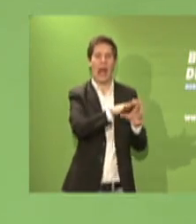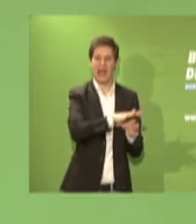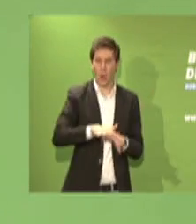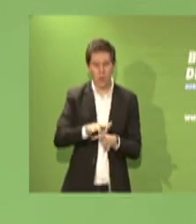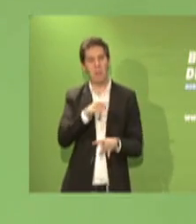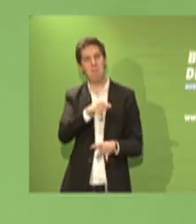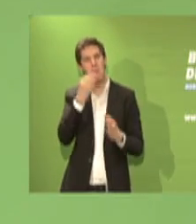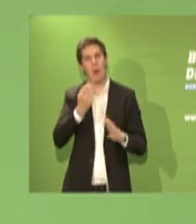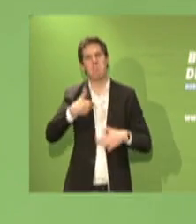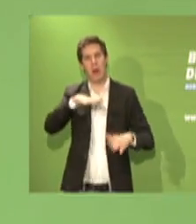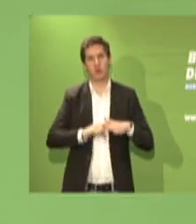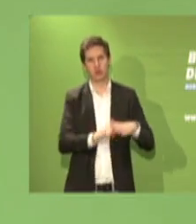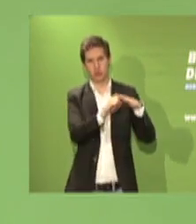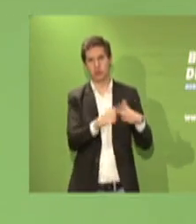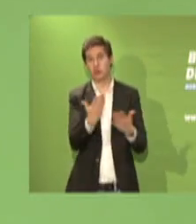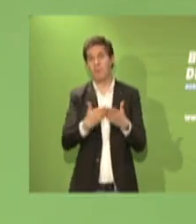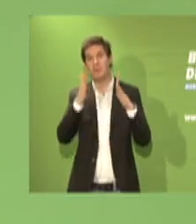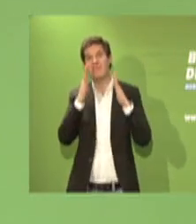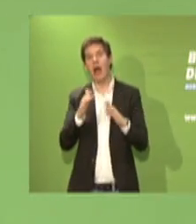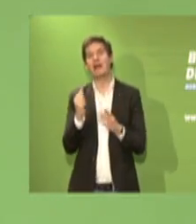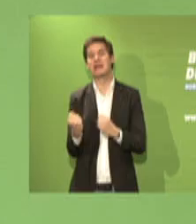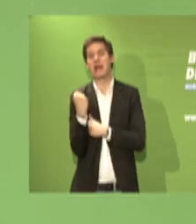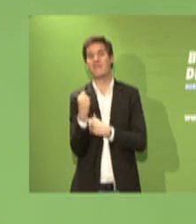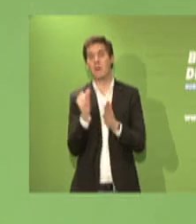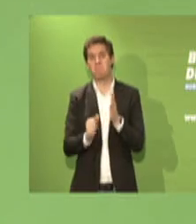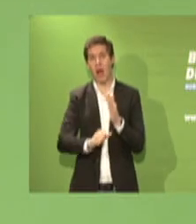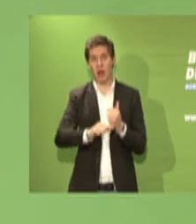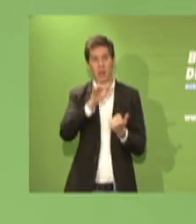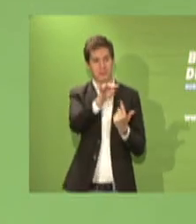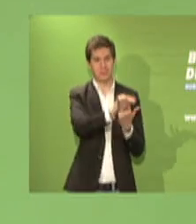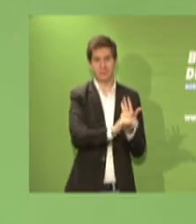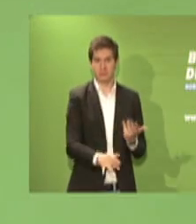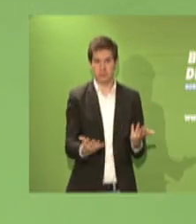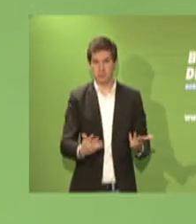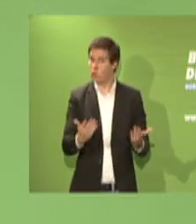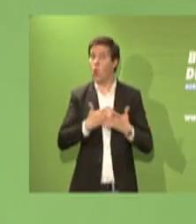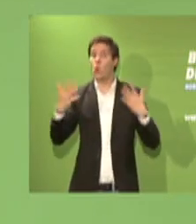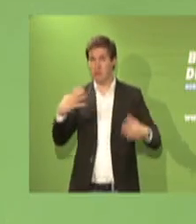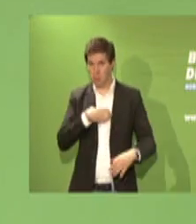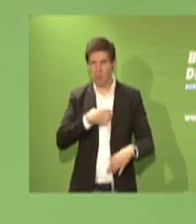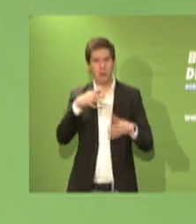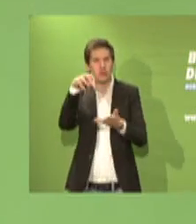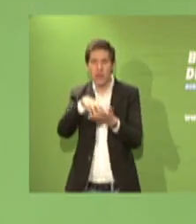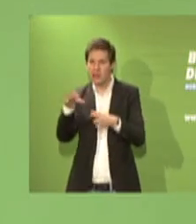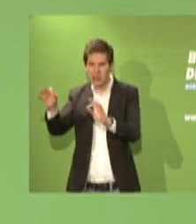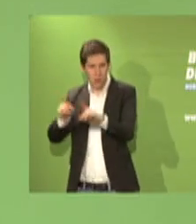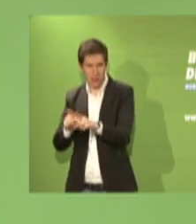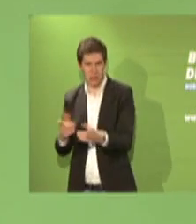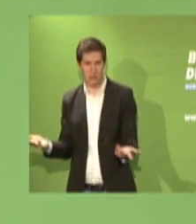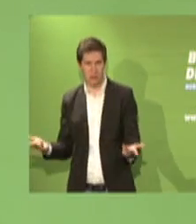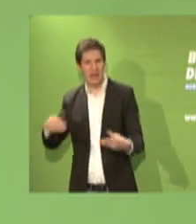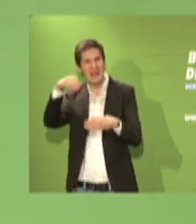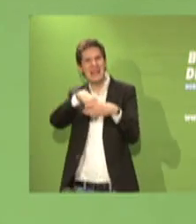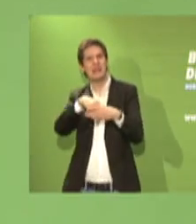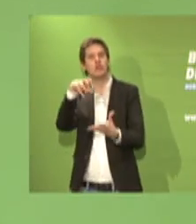kümmern muss. Der Fachkräftemangel, ein Riesenproblem, trifft aber auch auf die städtischen Zentren zu. Die Innenstädte, die